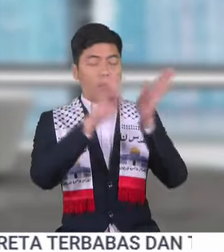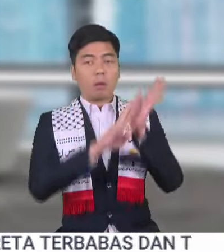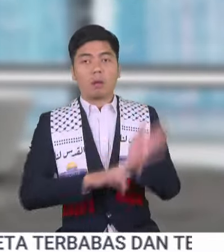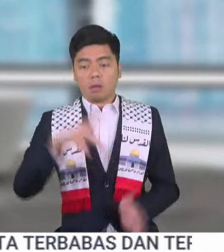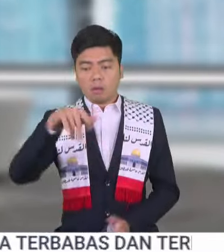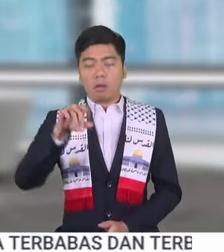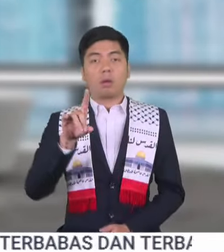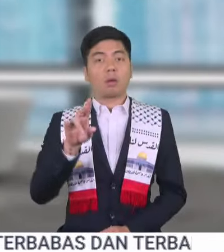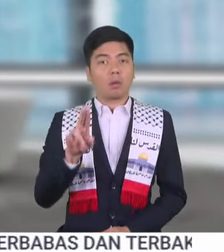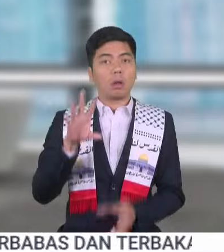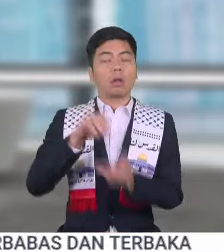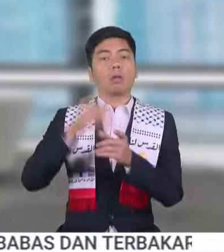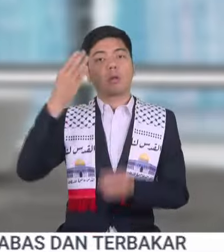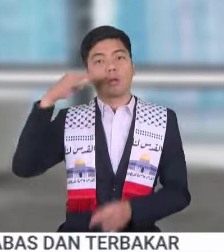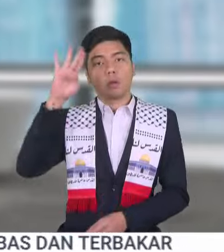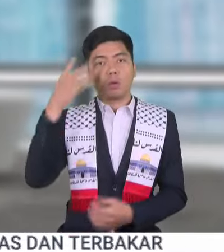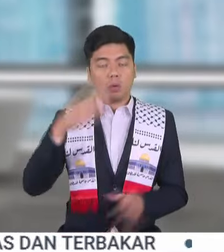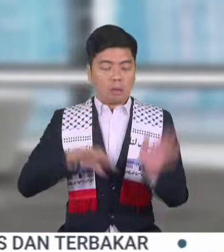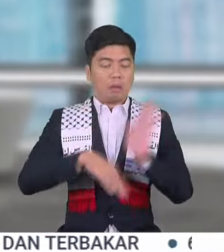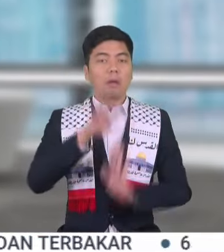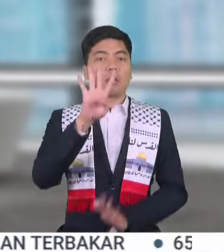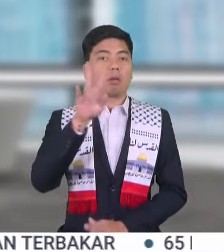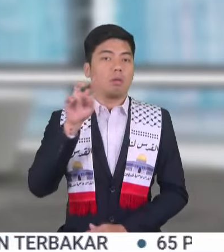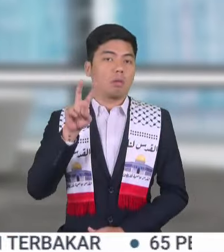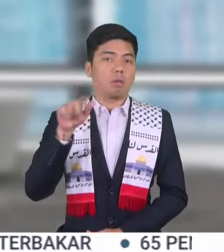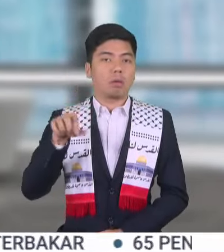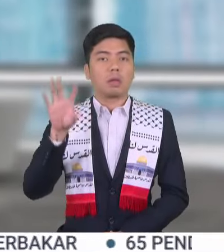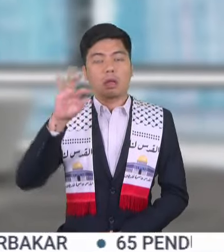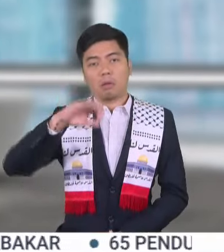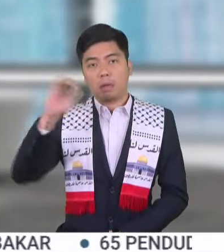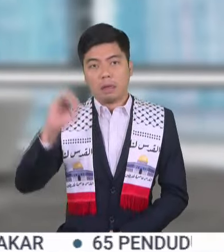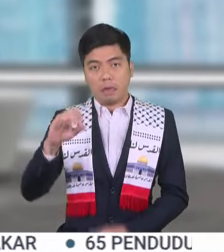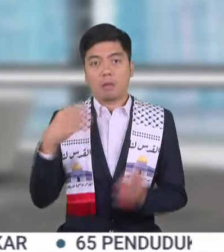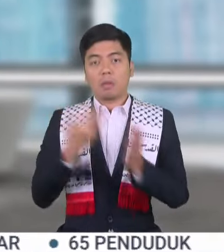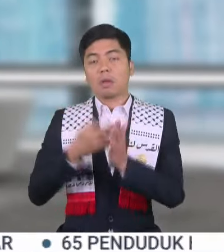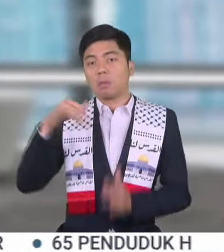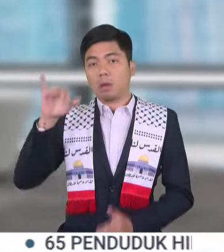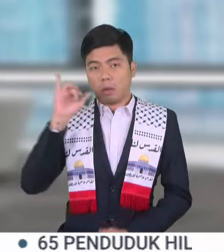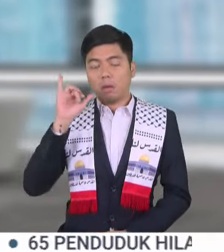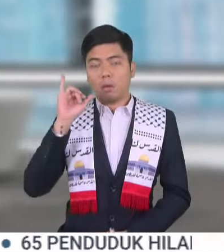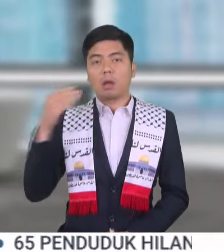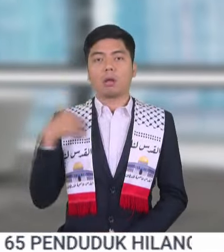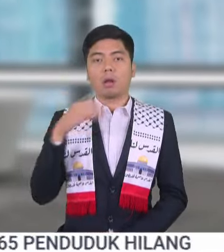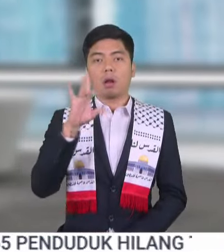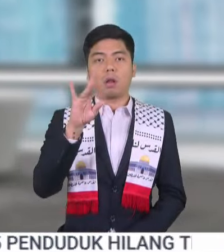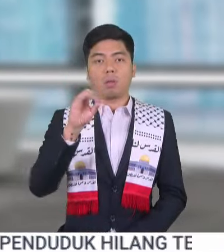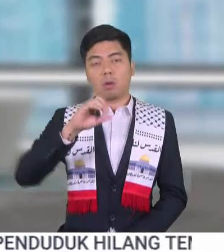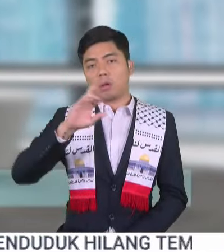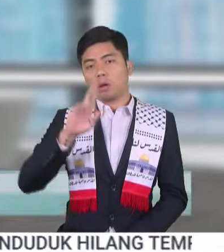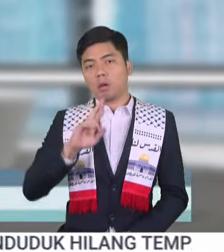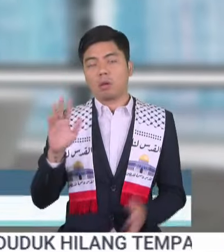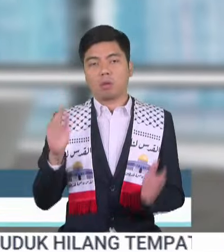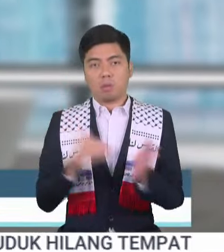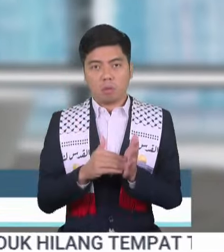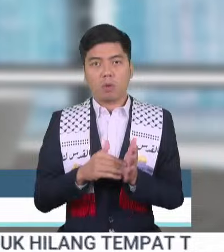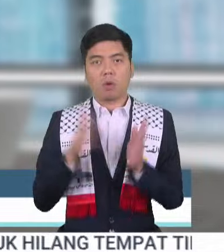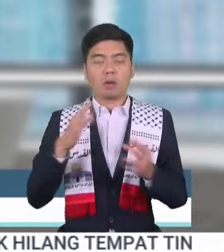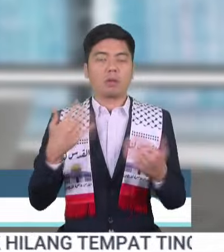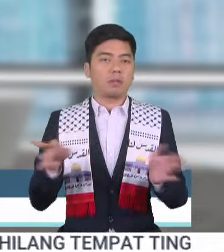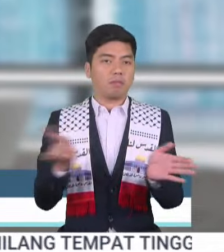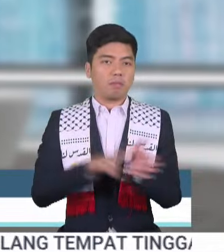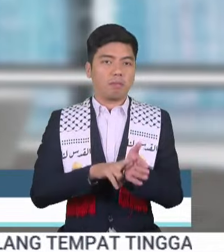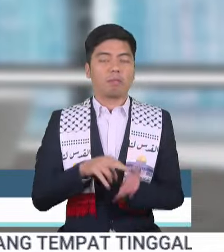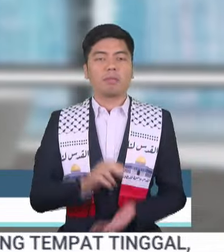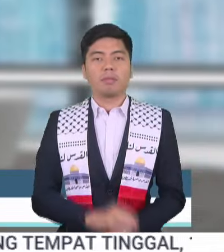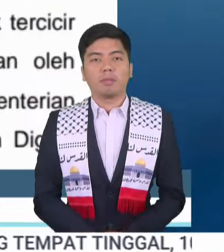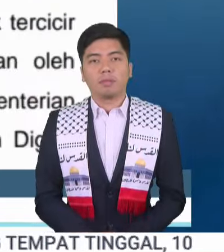Pendaftaran padu di Perlis mencecah 42.9% sehingga semalam 80,000 individu telah mendaftar dengan sistem berkenaan.